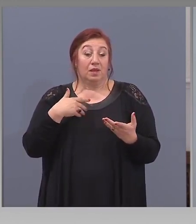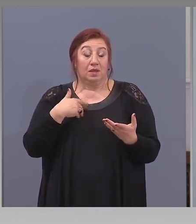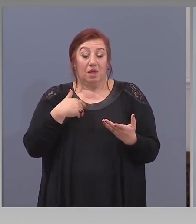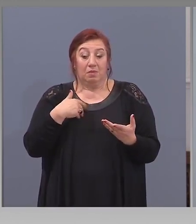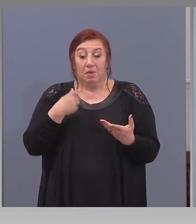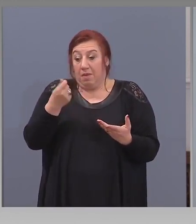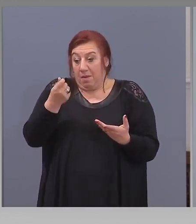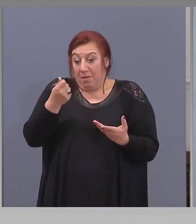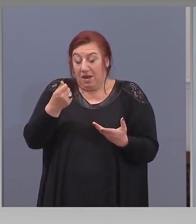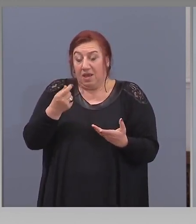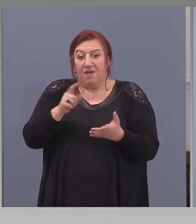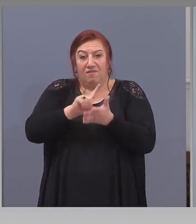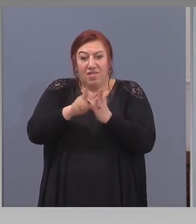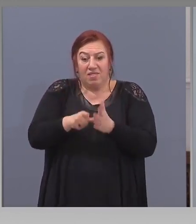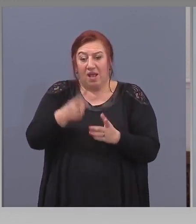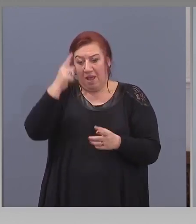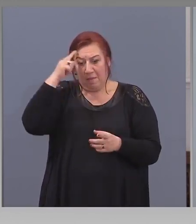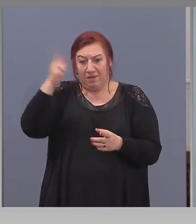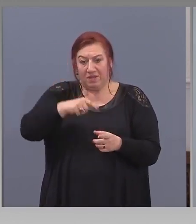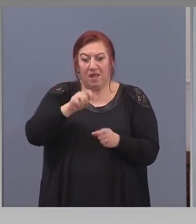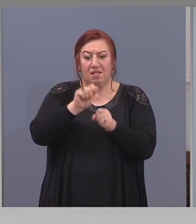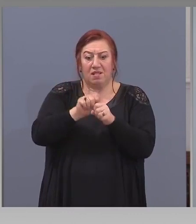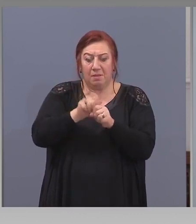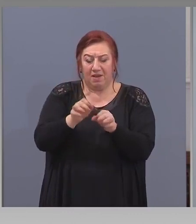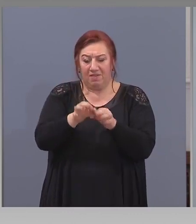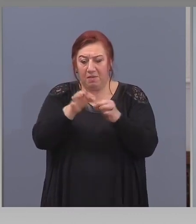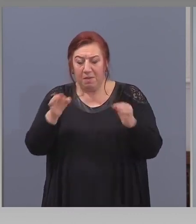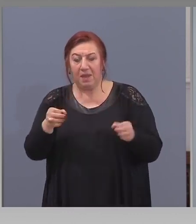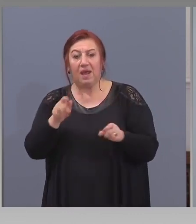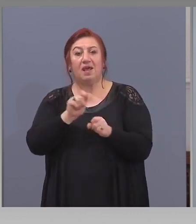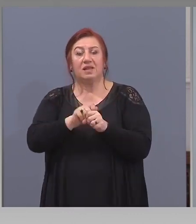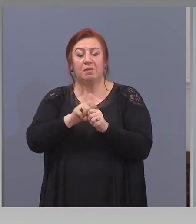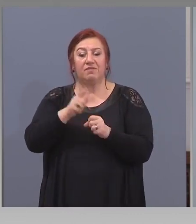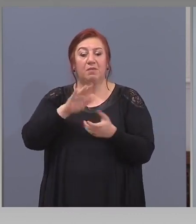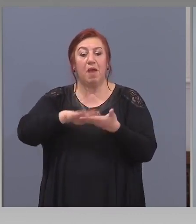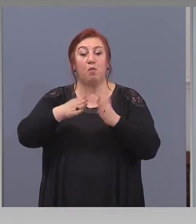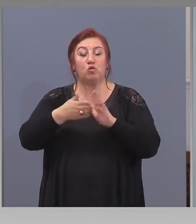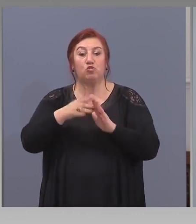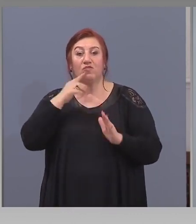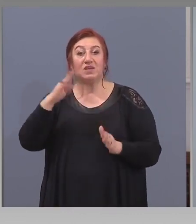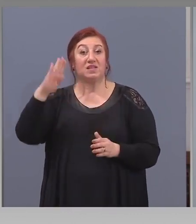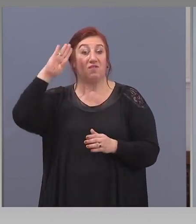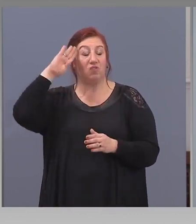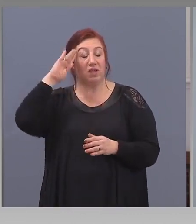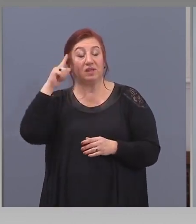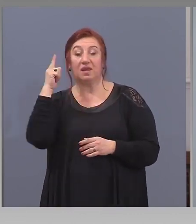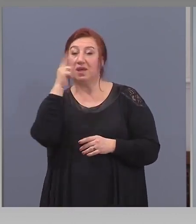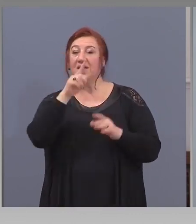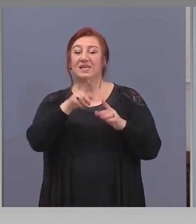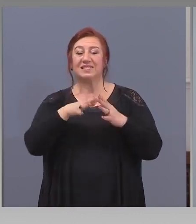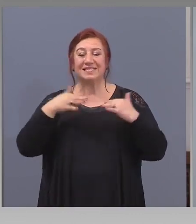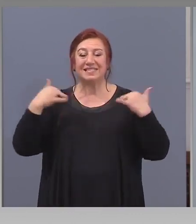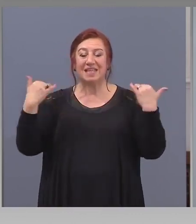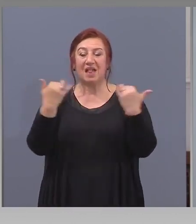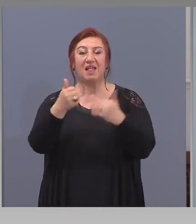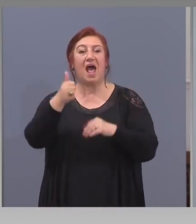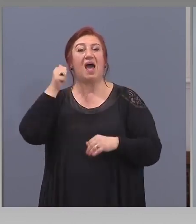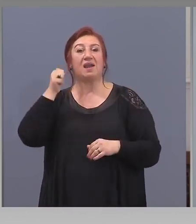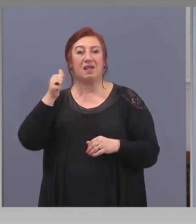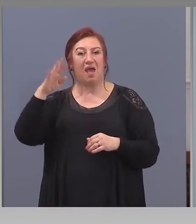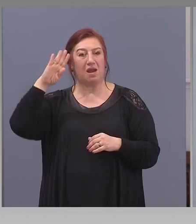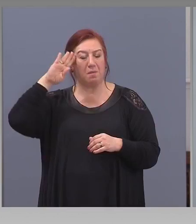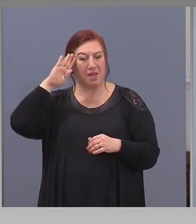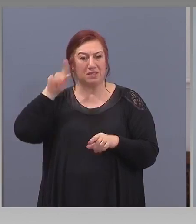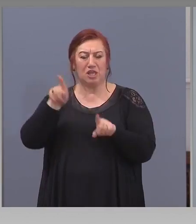ги веднага, първия ден. Направихме занятия, подготвихме, виждате, и зала Арена Армеец, и болници, и